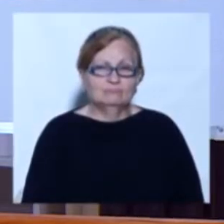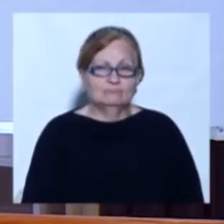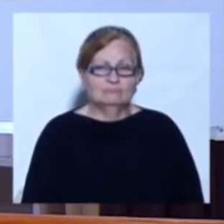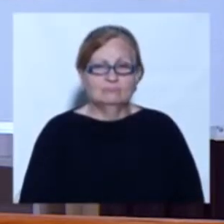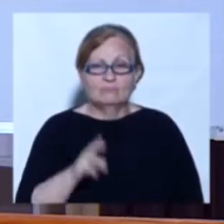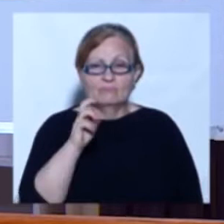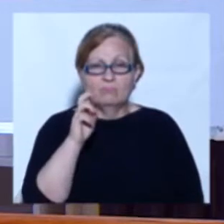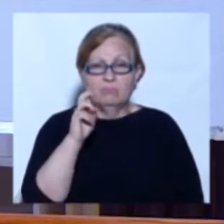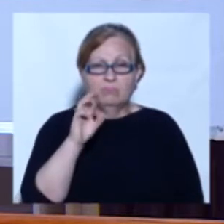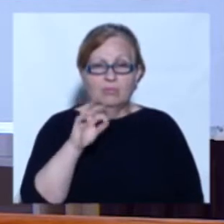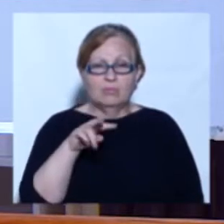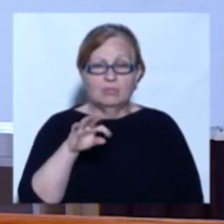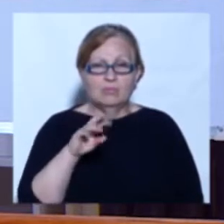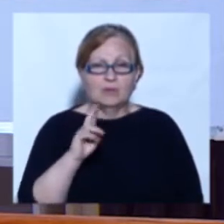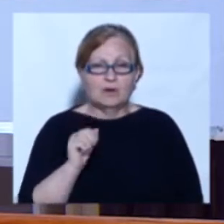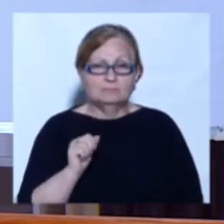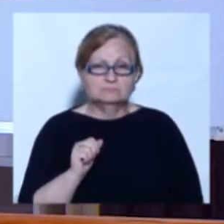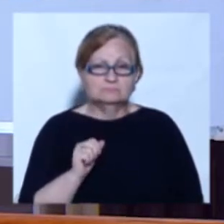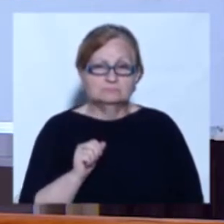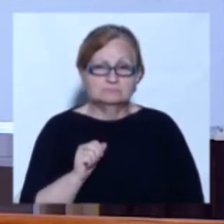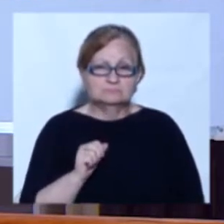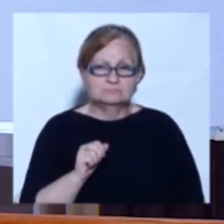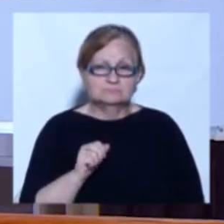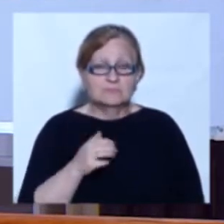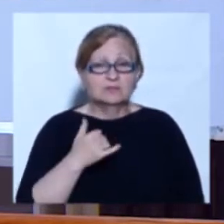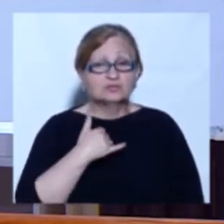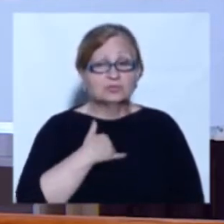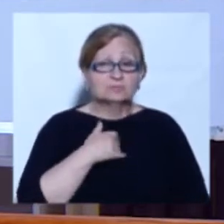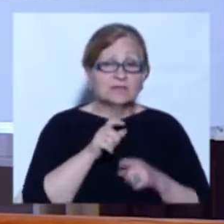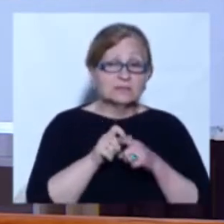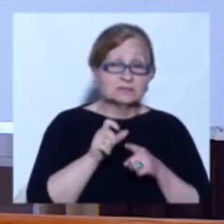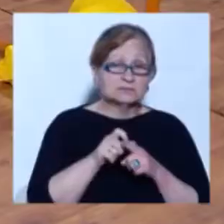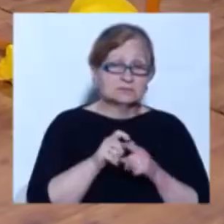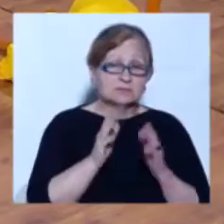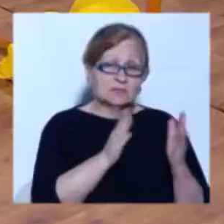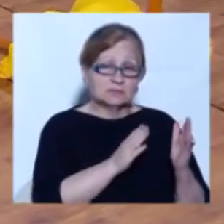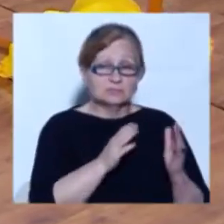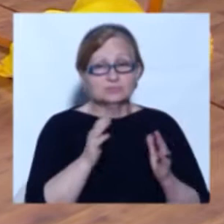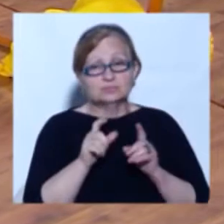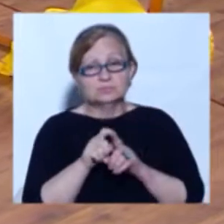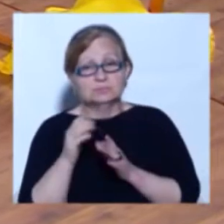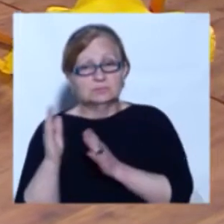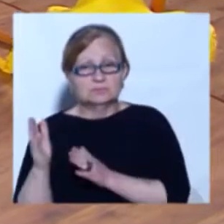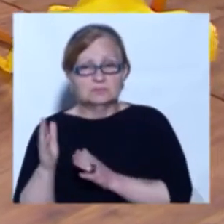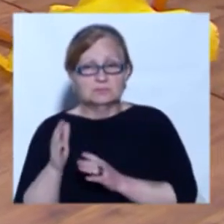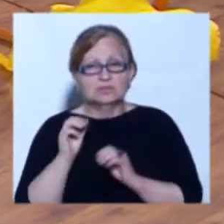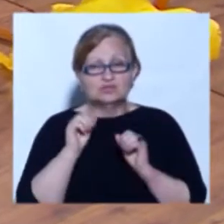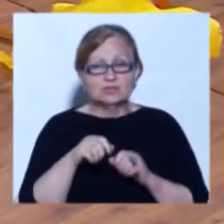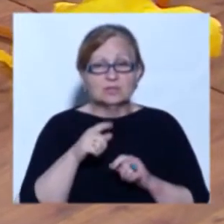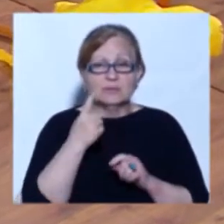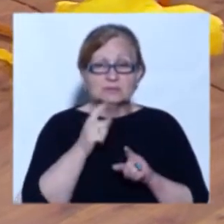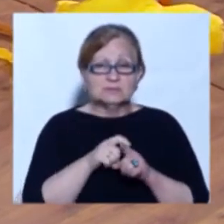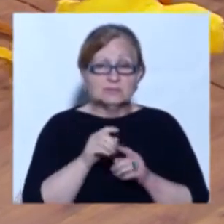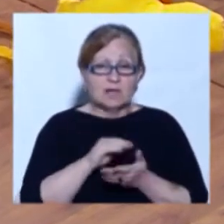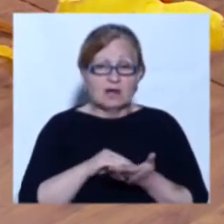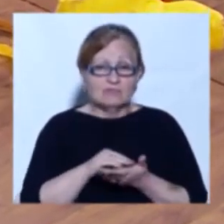ბოლოკა. ნახოთ აბა, ჩემს ბარათზე არის თუ შენს ბარათზეა. რამდენიმე სიტყვა შეიძლება განმეორდეს